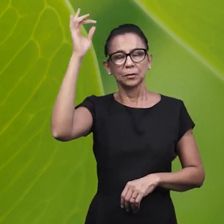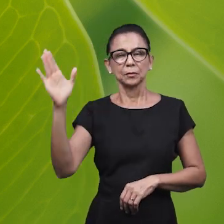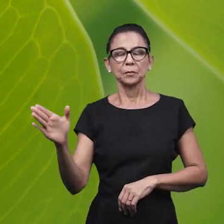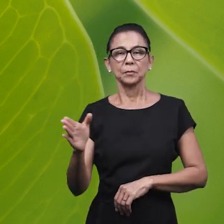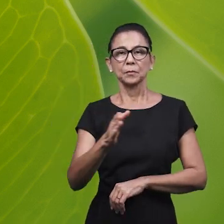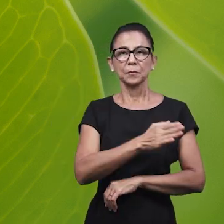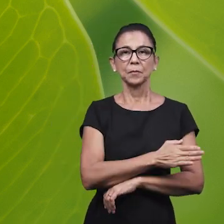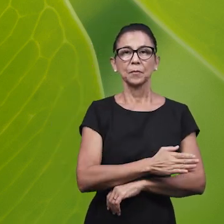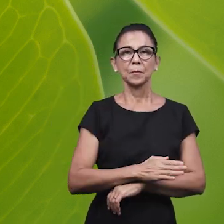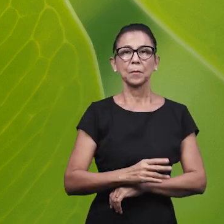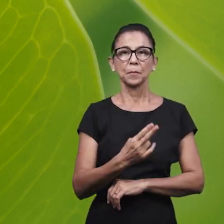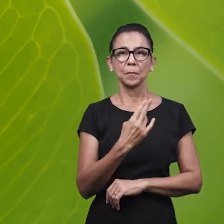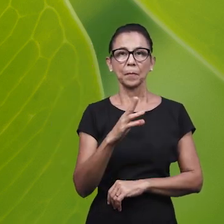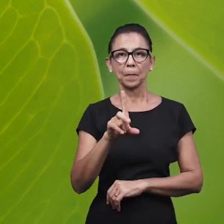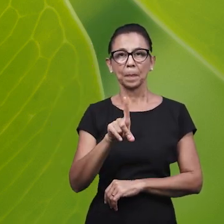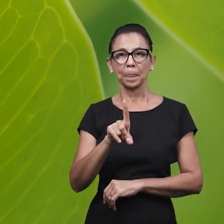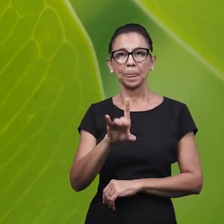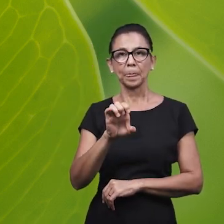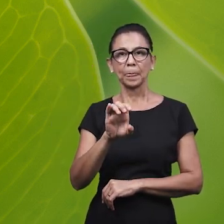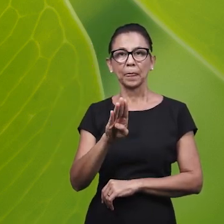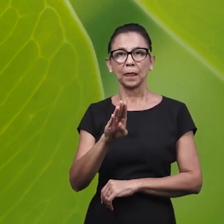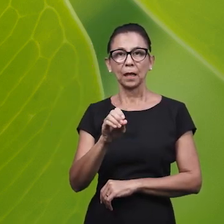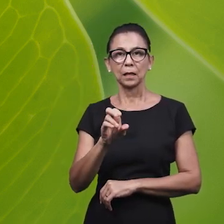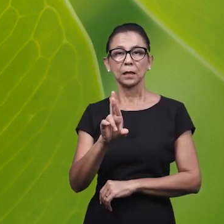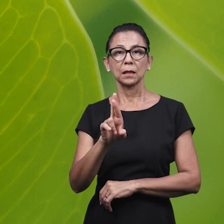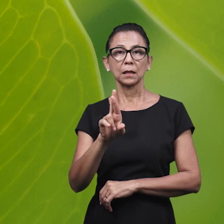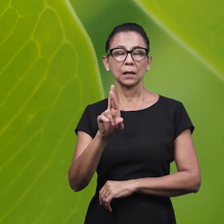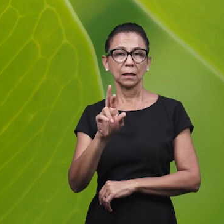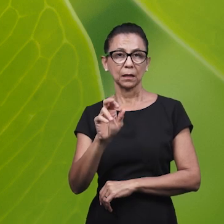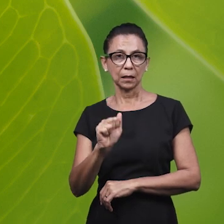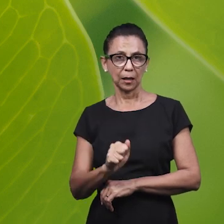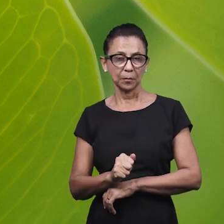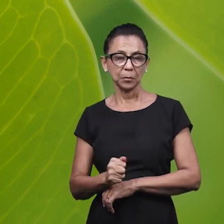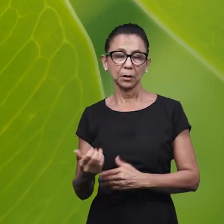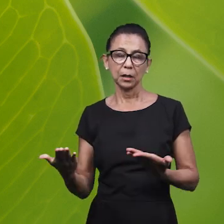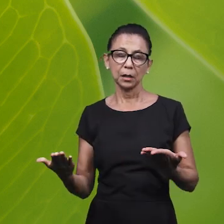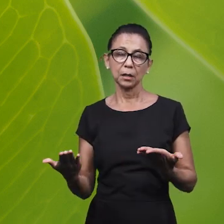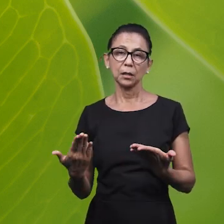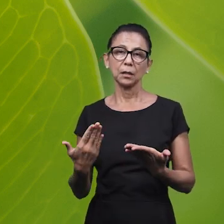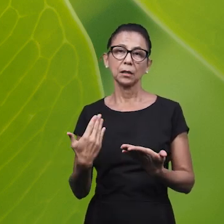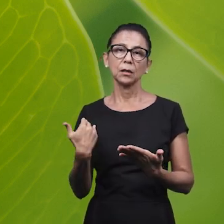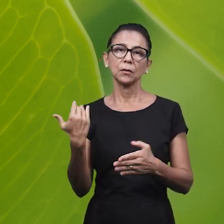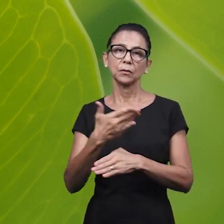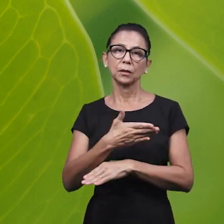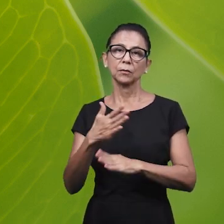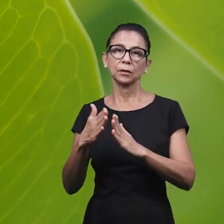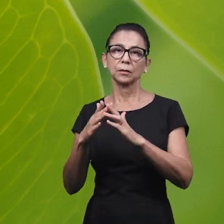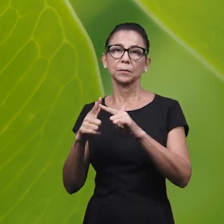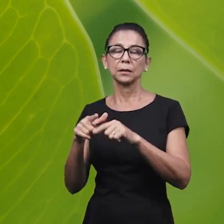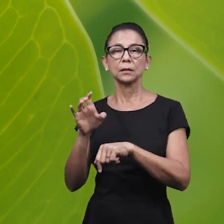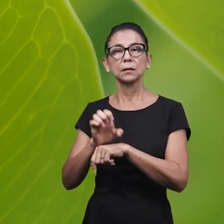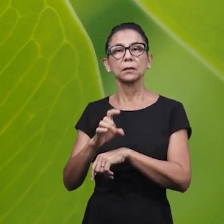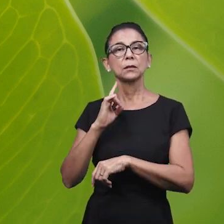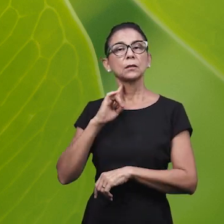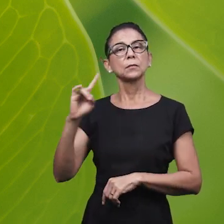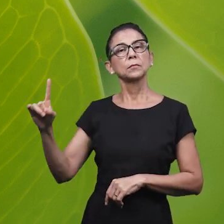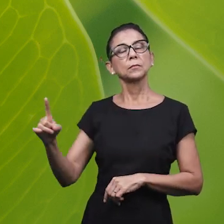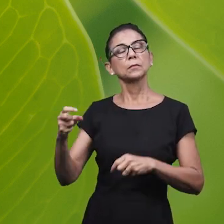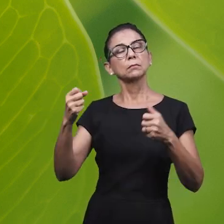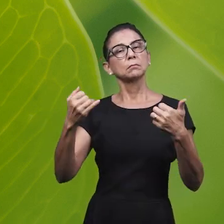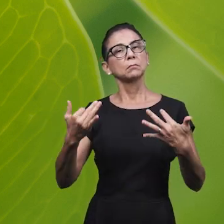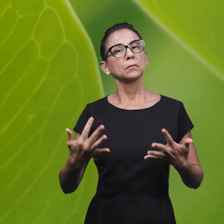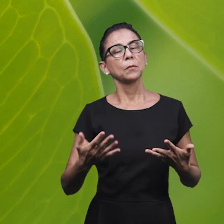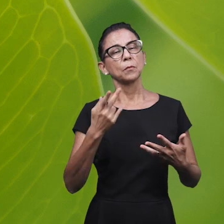Deborah et je suis de l'église chrétienne Maranatha de Montes Claros, Minas Gerais. Aujourd'hui, je